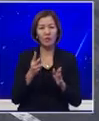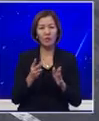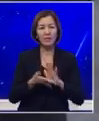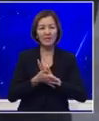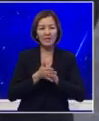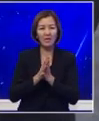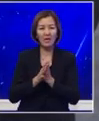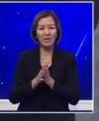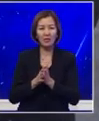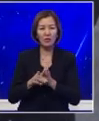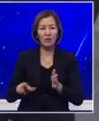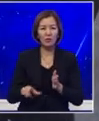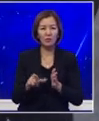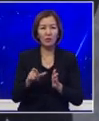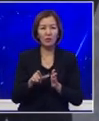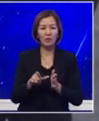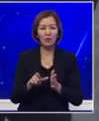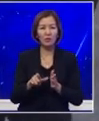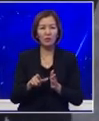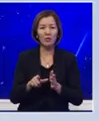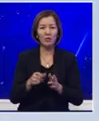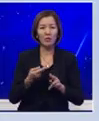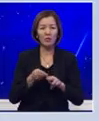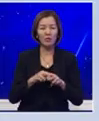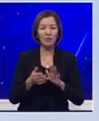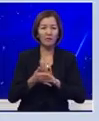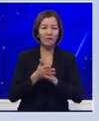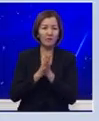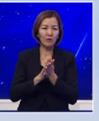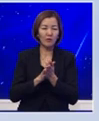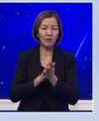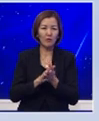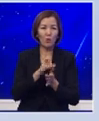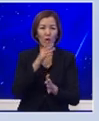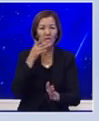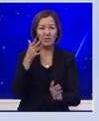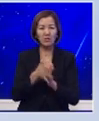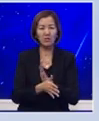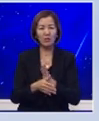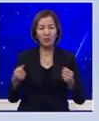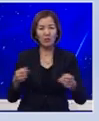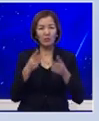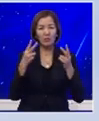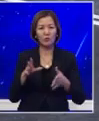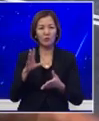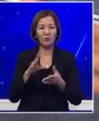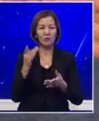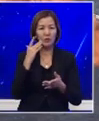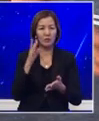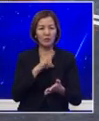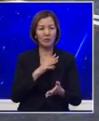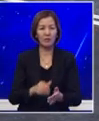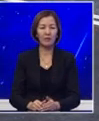жолмен өтуге тура келетін. Ығы-жығы уақытта онда кептеліс болып, уақыт жоғалттық, немесе көлік соқтығысатын дейді олар.